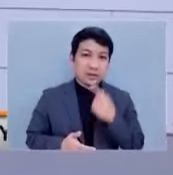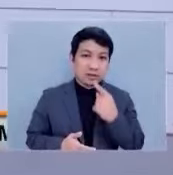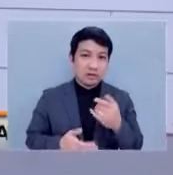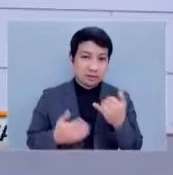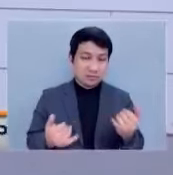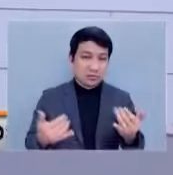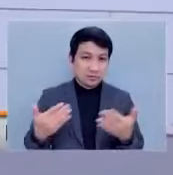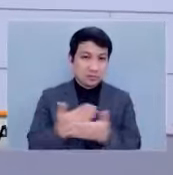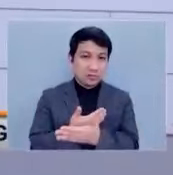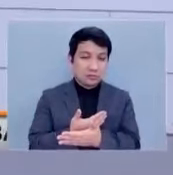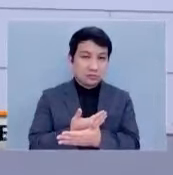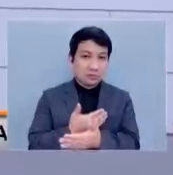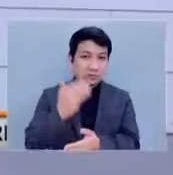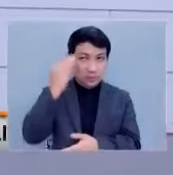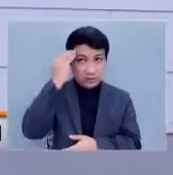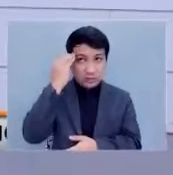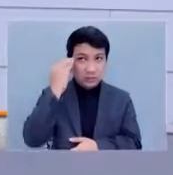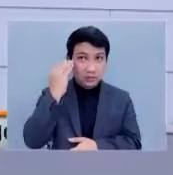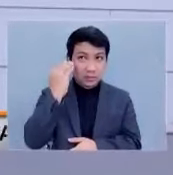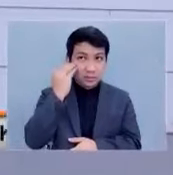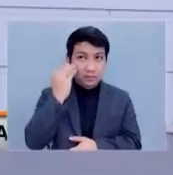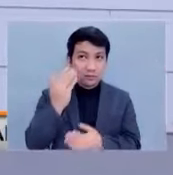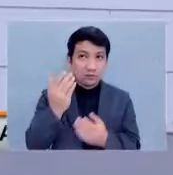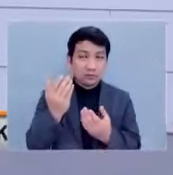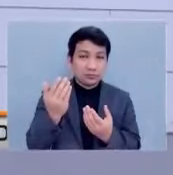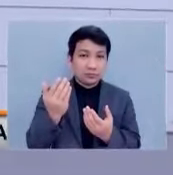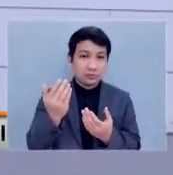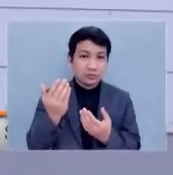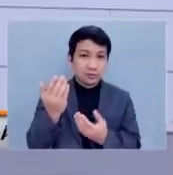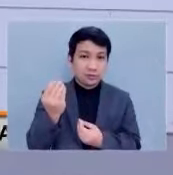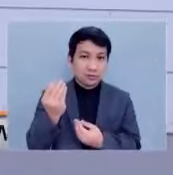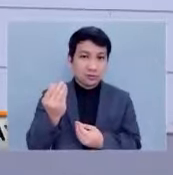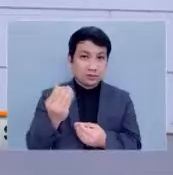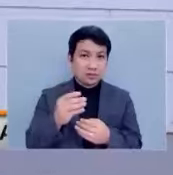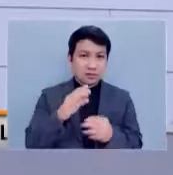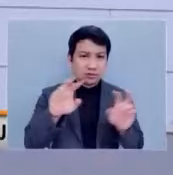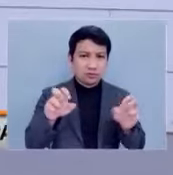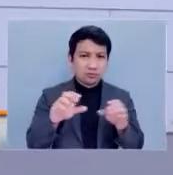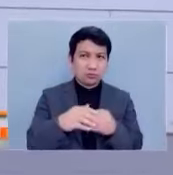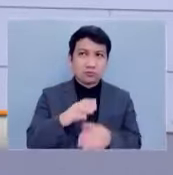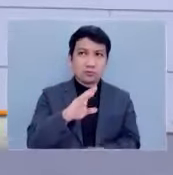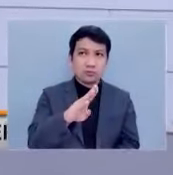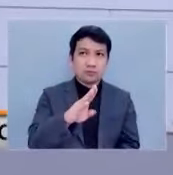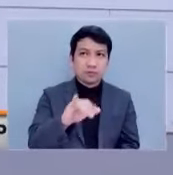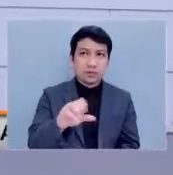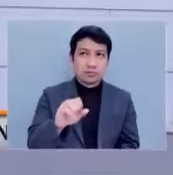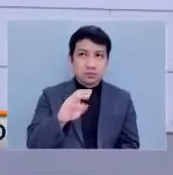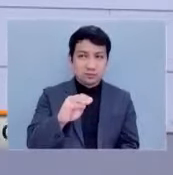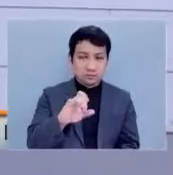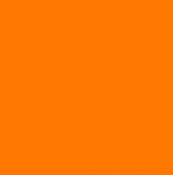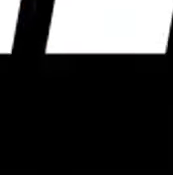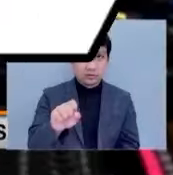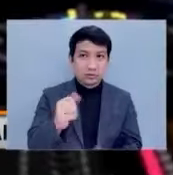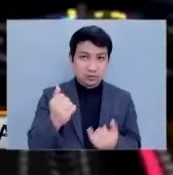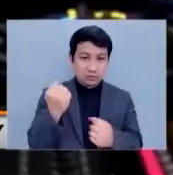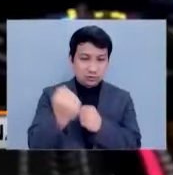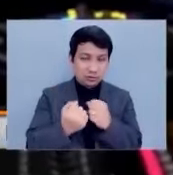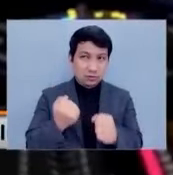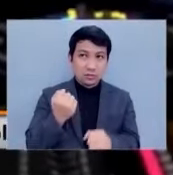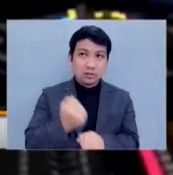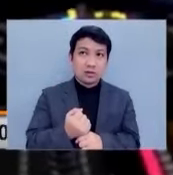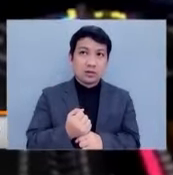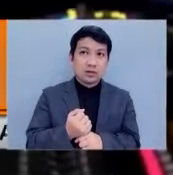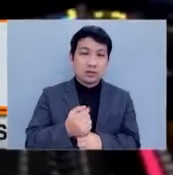Another K-pop update. Ang grupong Babymonster, inanunsyo na ang comeback this year. Kasunod po yan